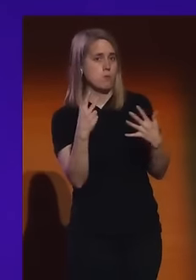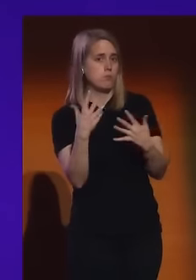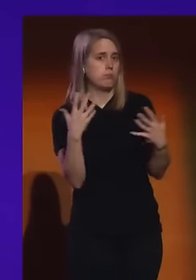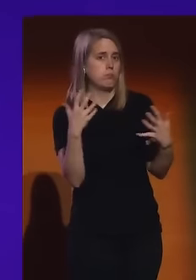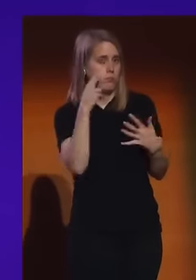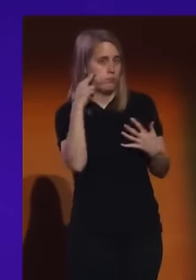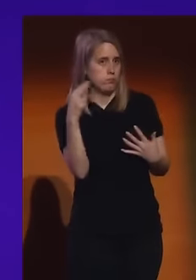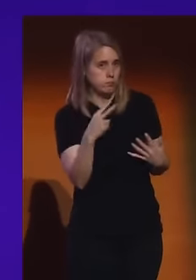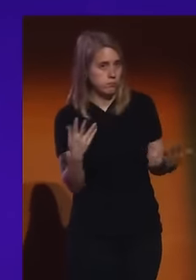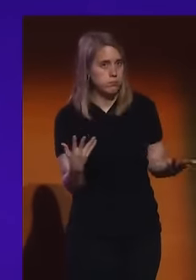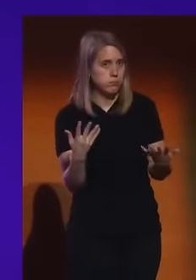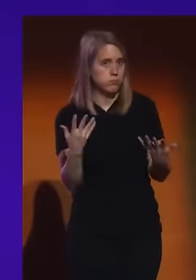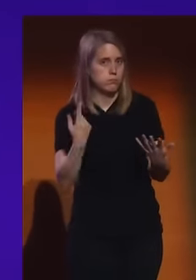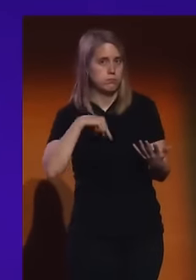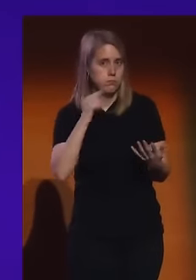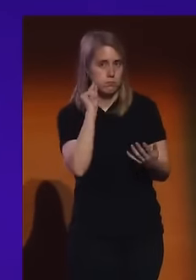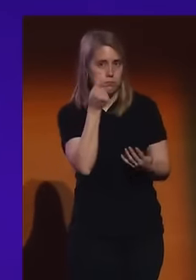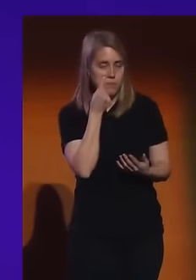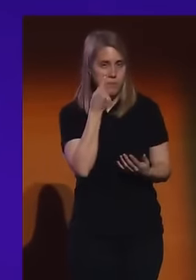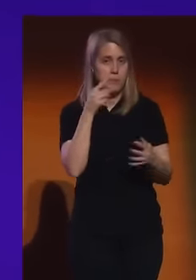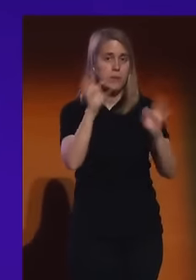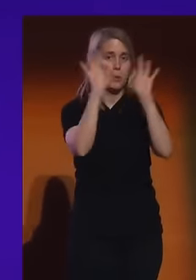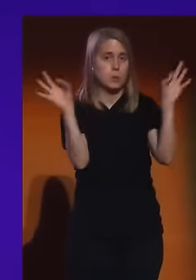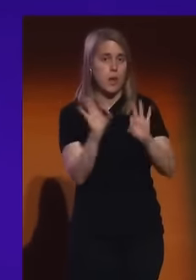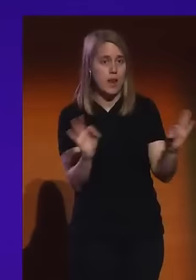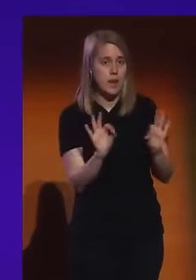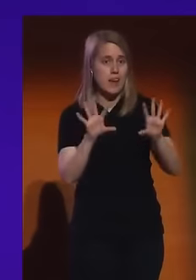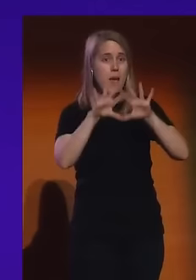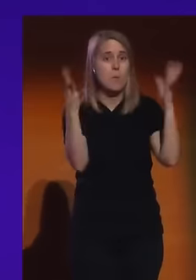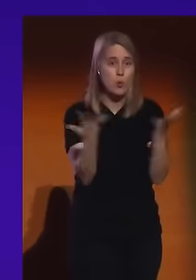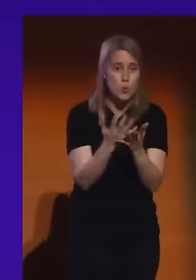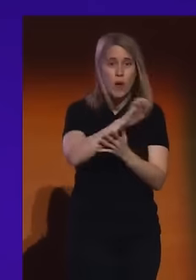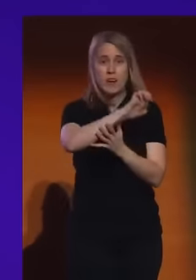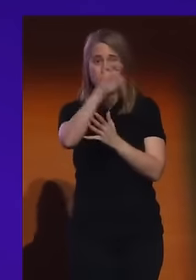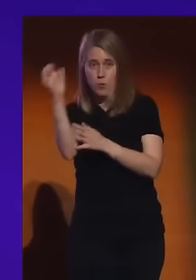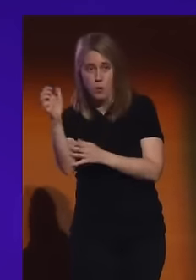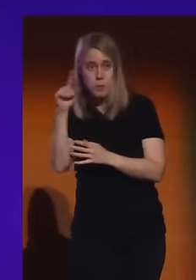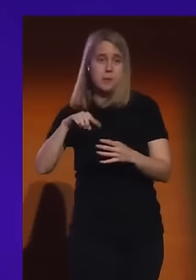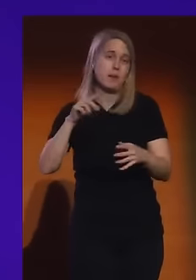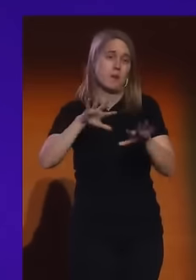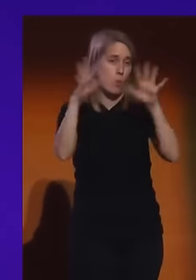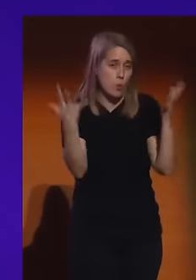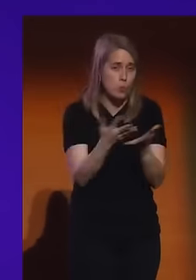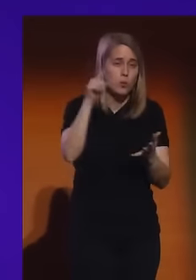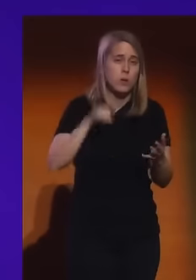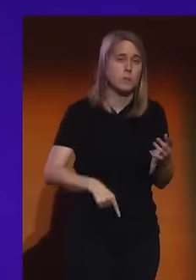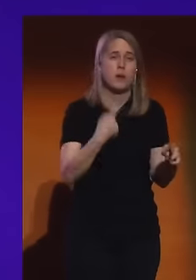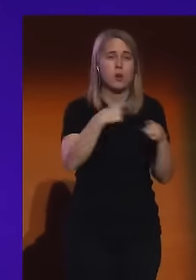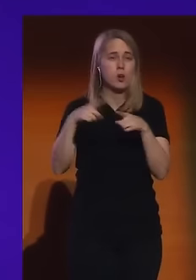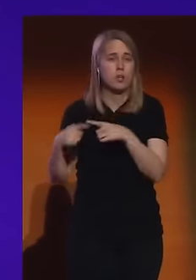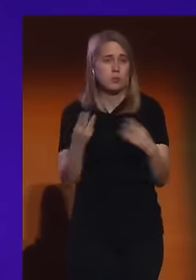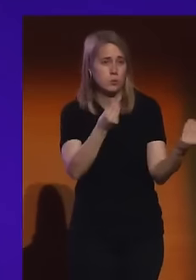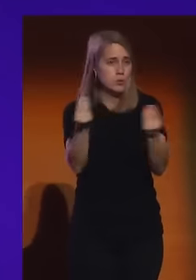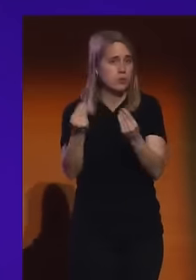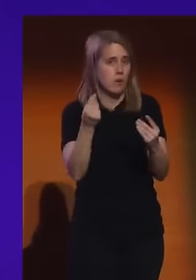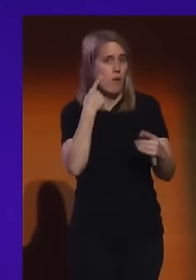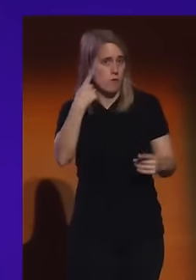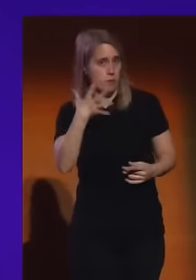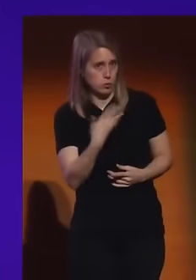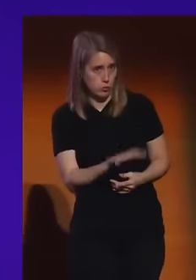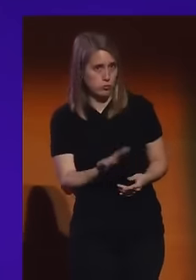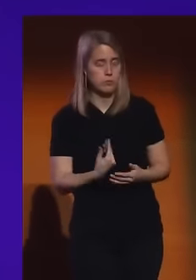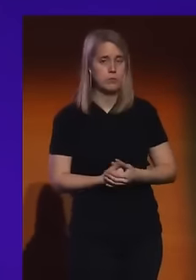ditugu euskal herria munduan europan eta munduan orar gauza askor engati da